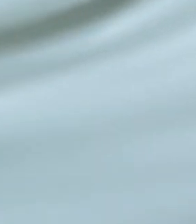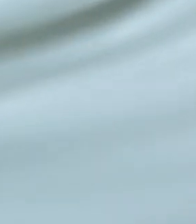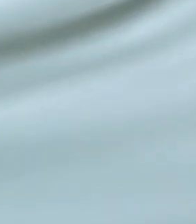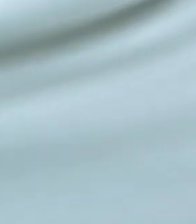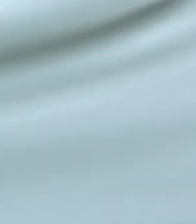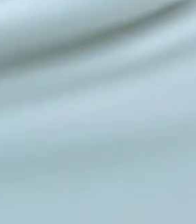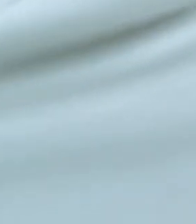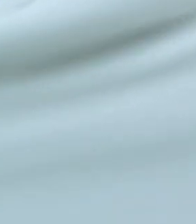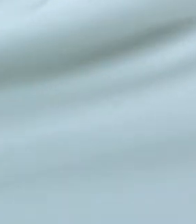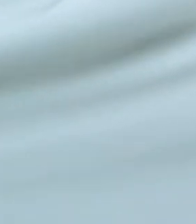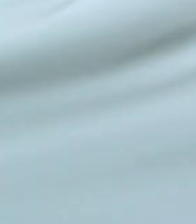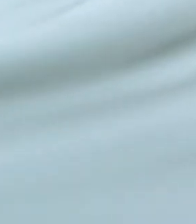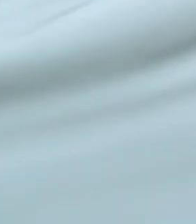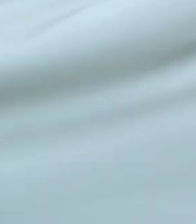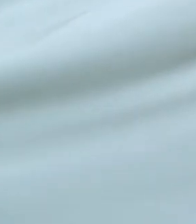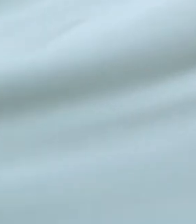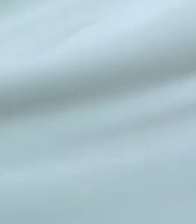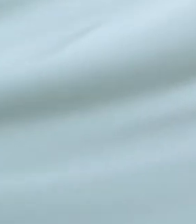으